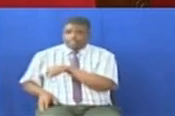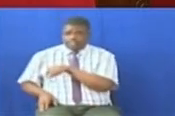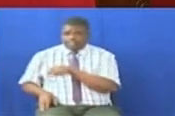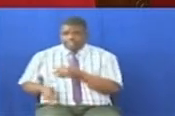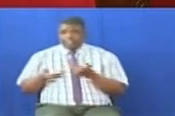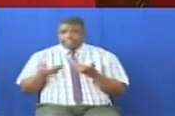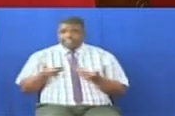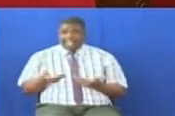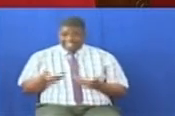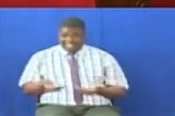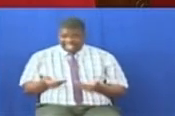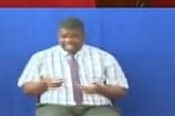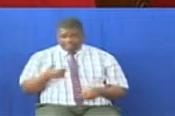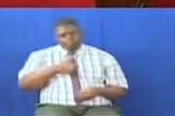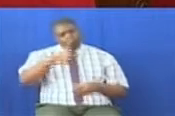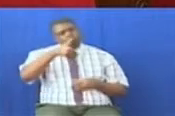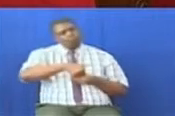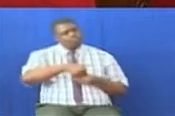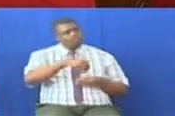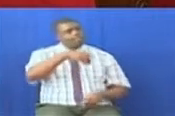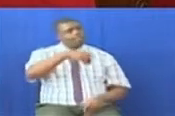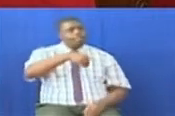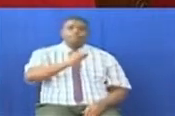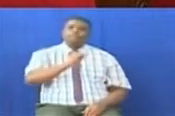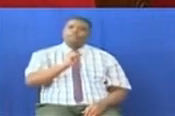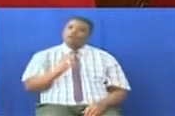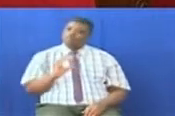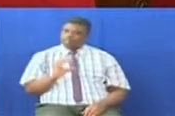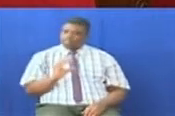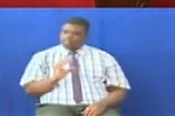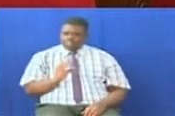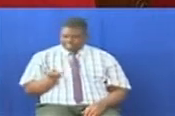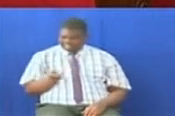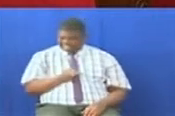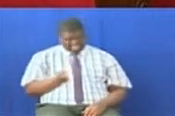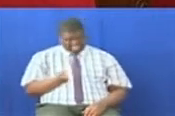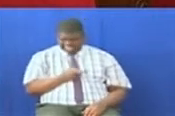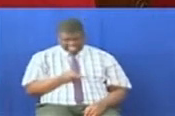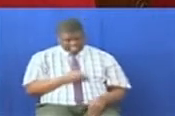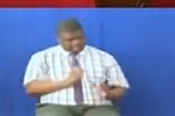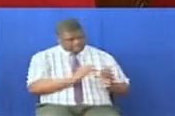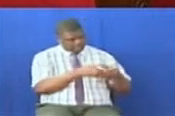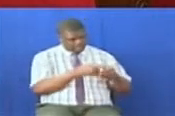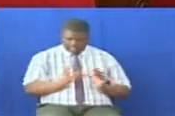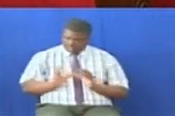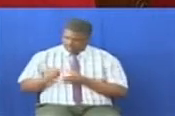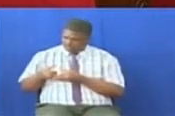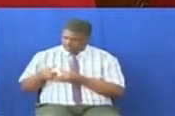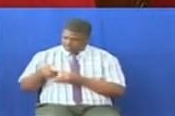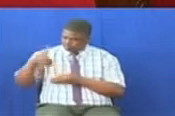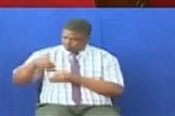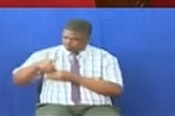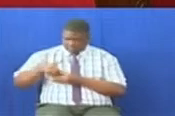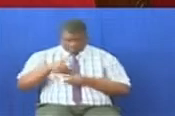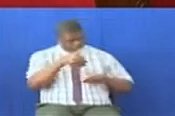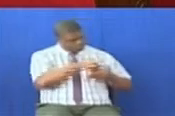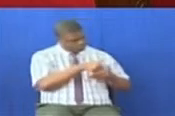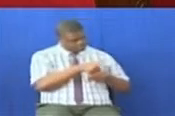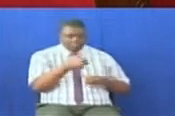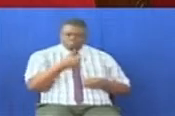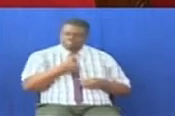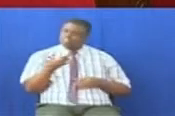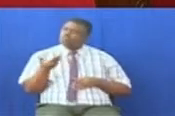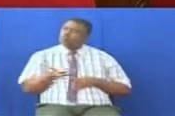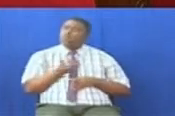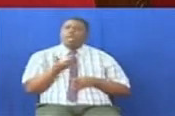PSC. Hakika uwepo wangu katika kamati zote hizi mbili nimepata uzoefu mkubwa sana. Na ninashukuru